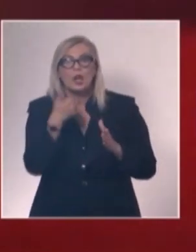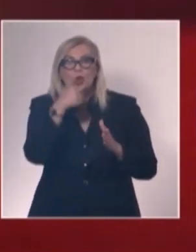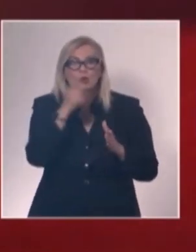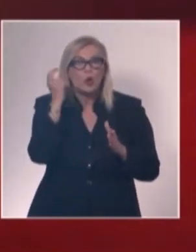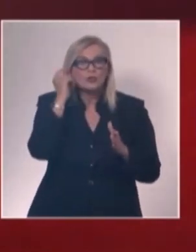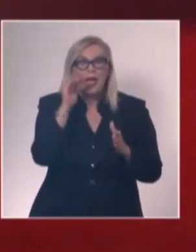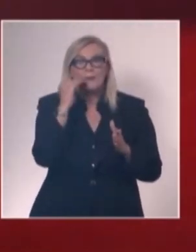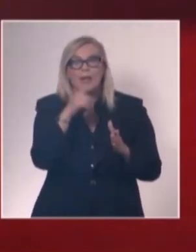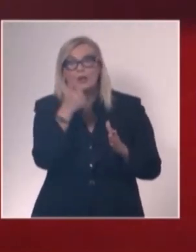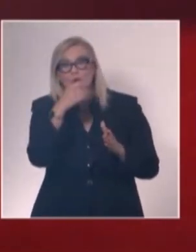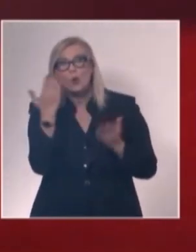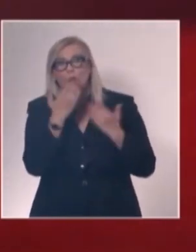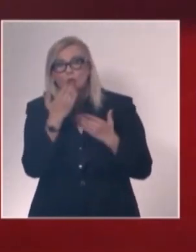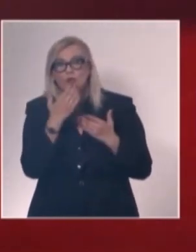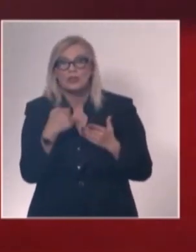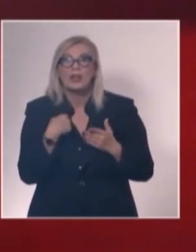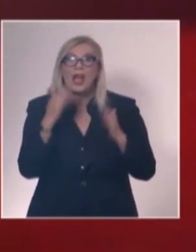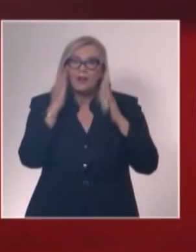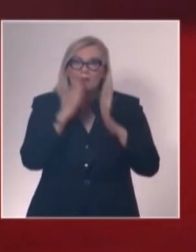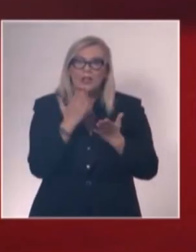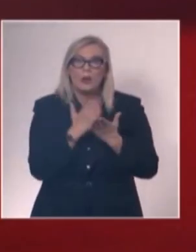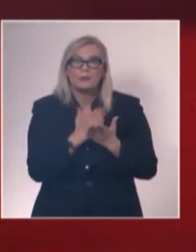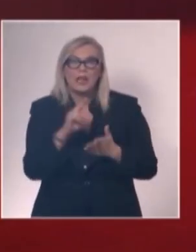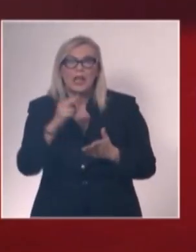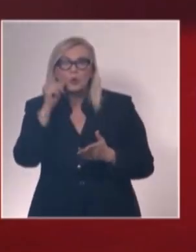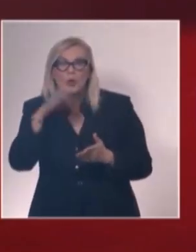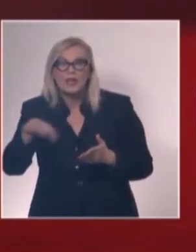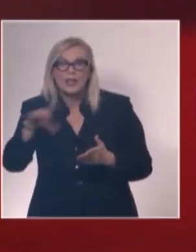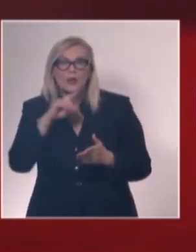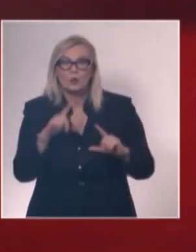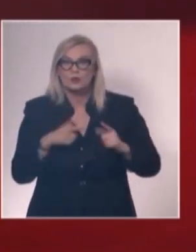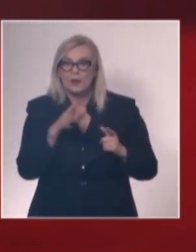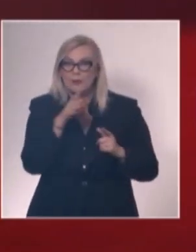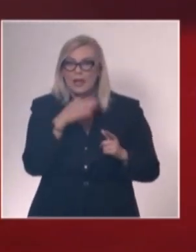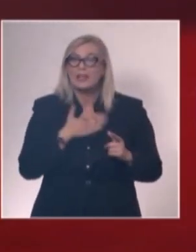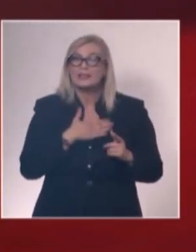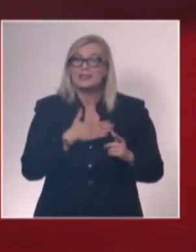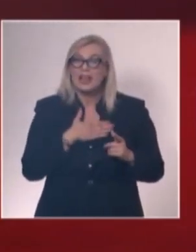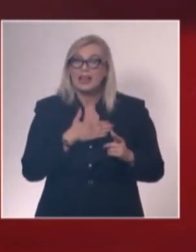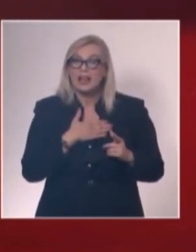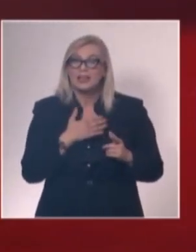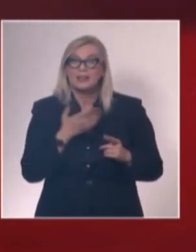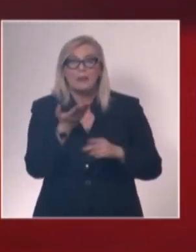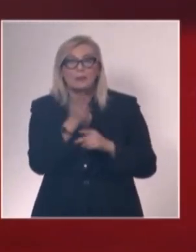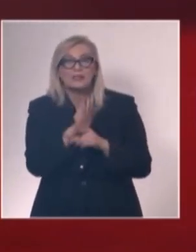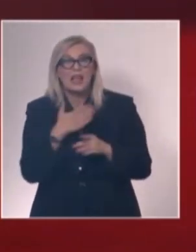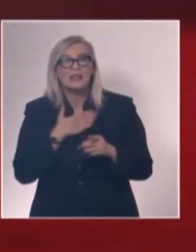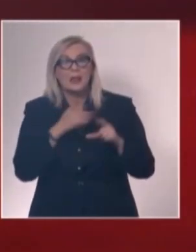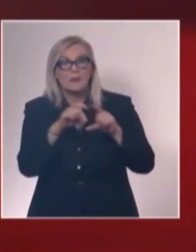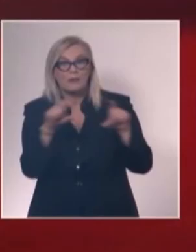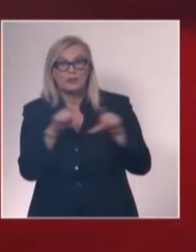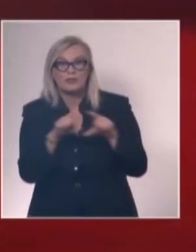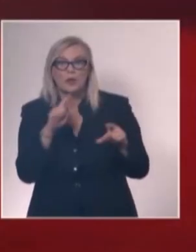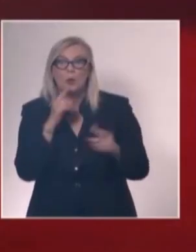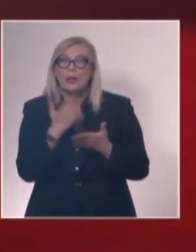дека и етничките заедници во Република Македонија сакаат да имаат свои представници кои што ќе бидат базирани